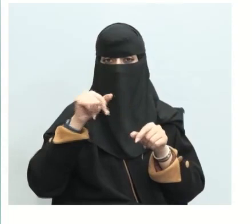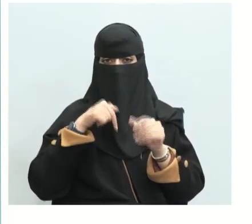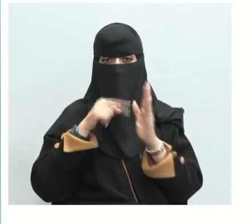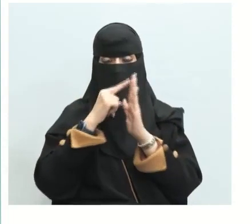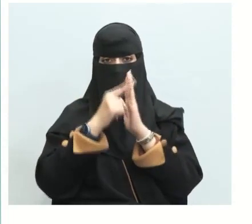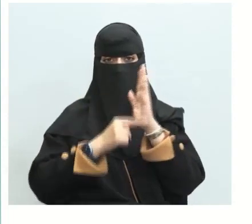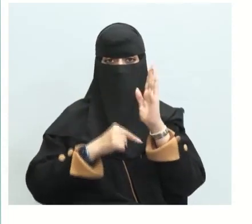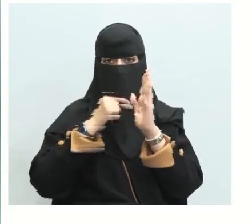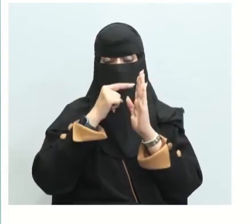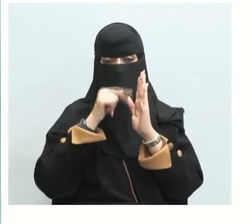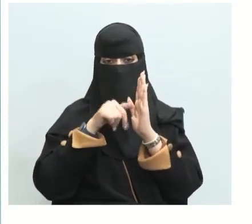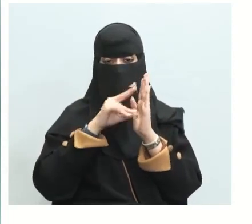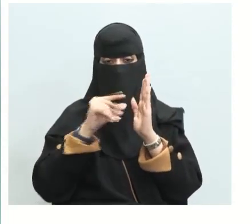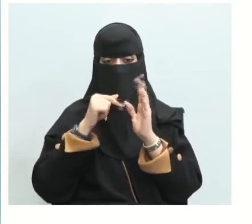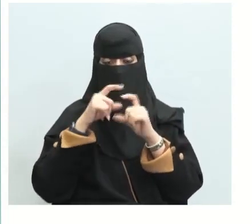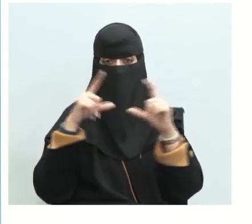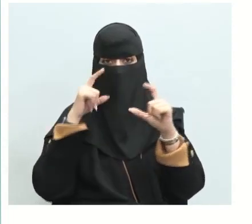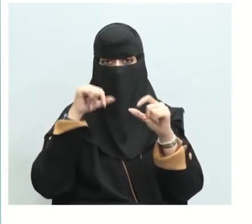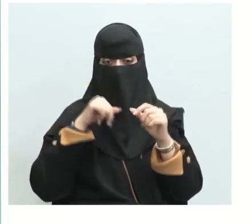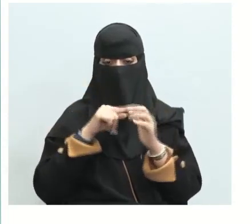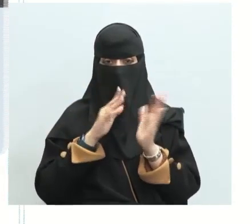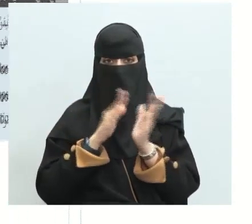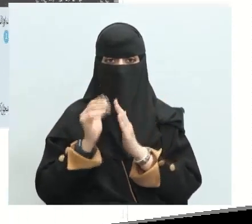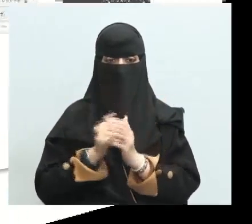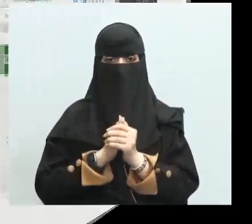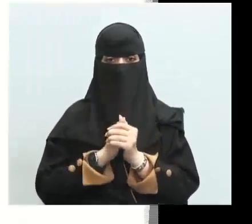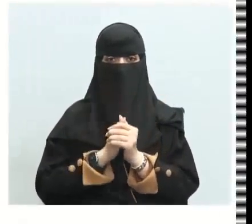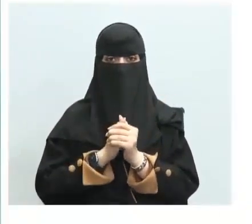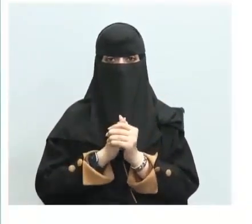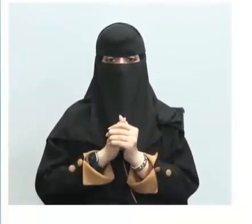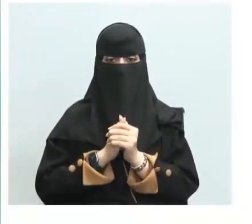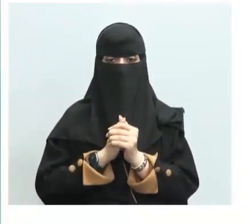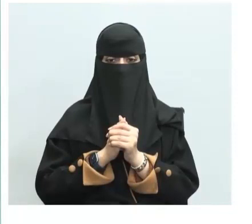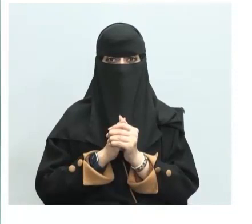على هاتف ذكي أو جهاز لوحي.